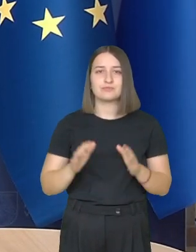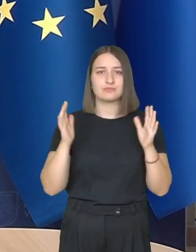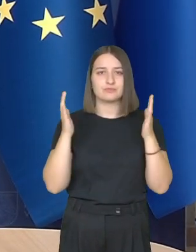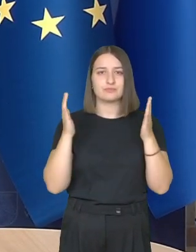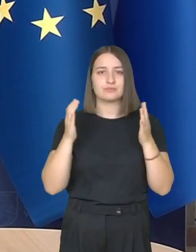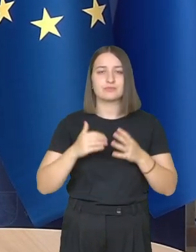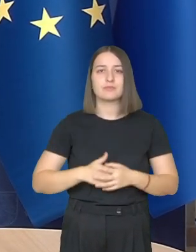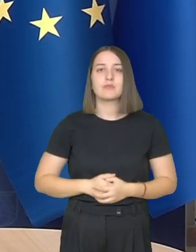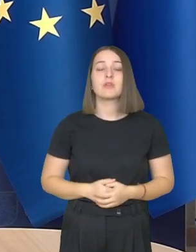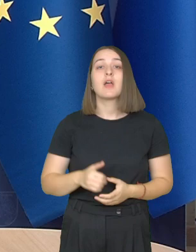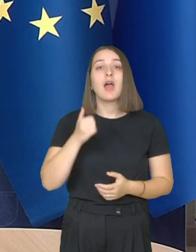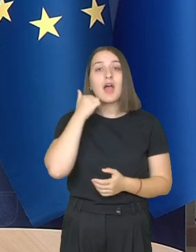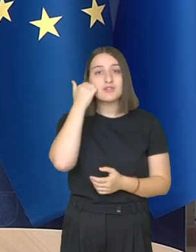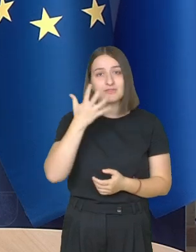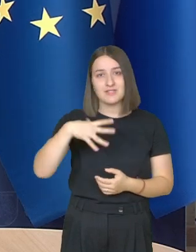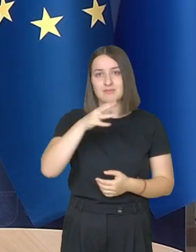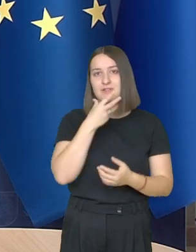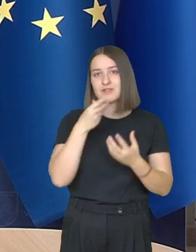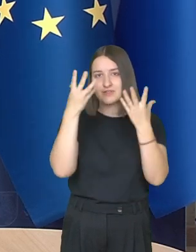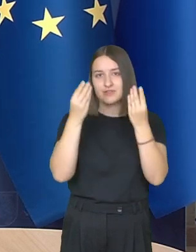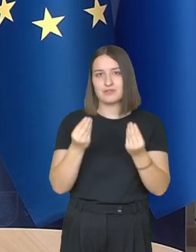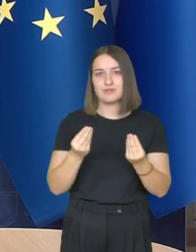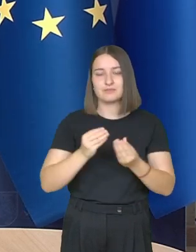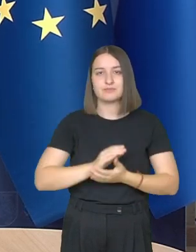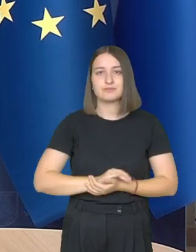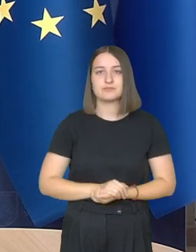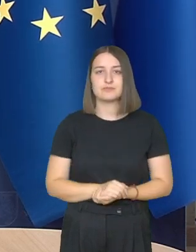dėkojame visiems geros dienos